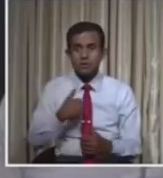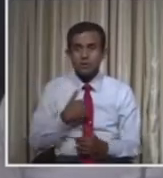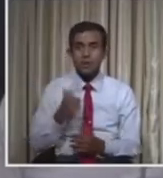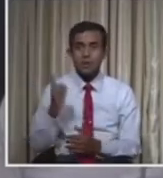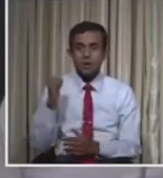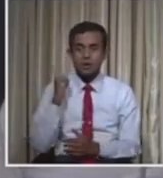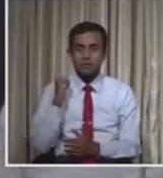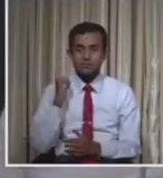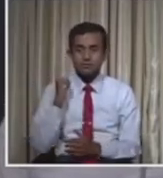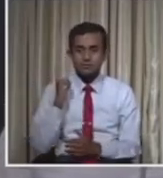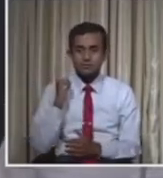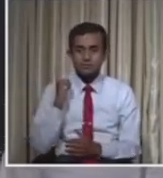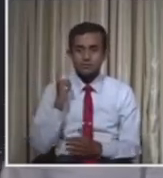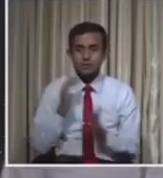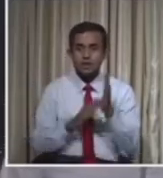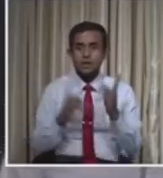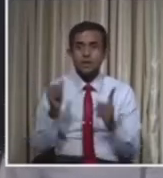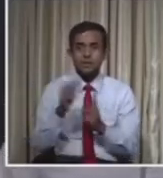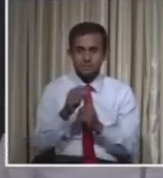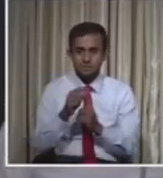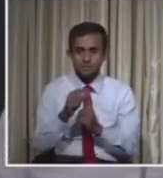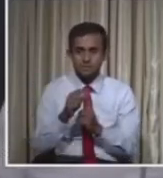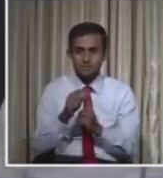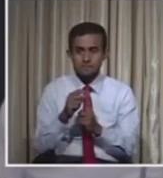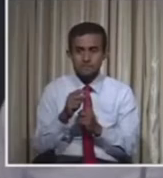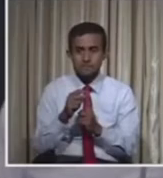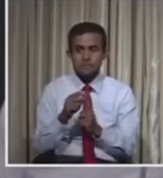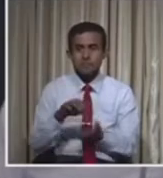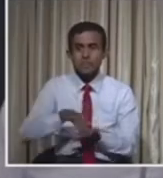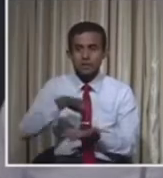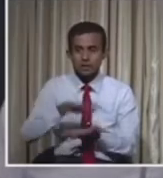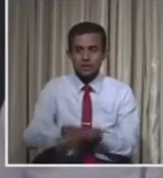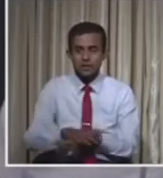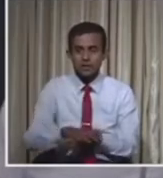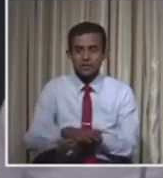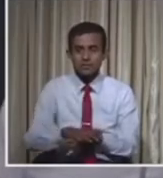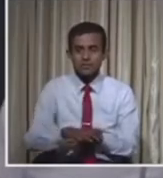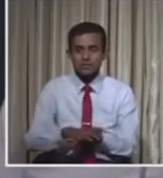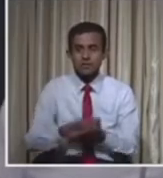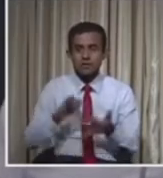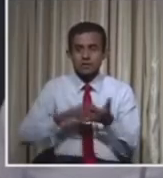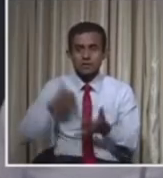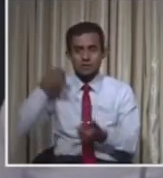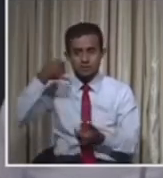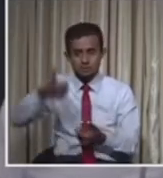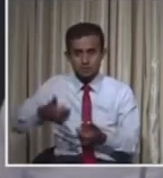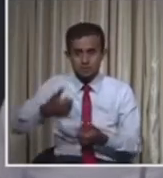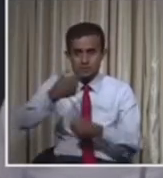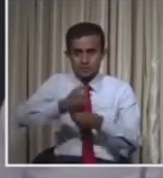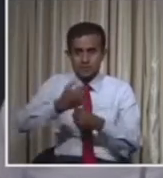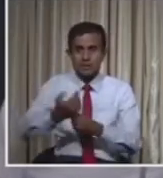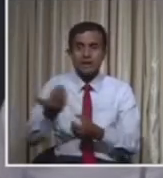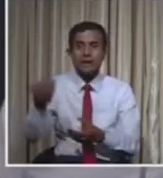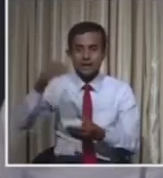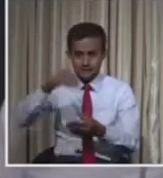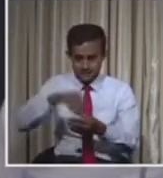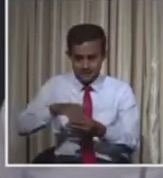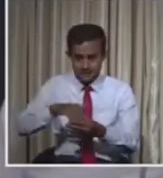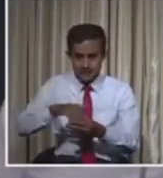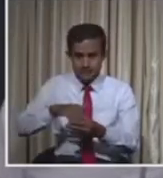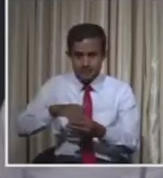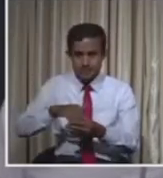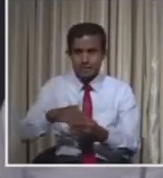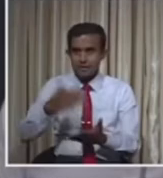ආරක්ෂක අමතිවරයා කියලා අනිවාර්යෙන් සමගි ජන බලවේගයේ රජයක් එනවා